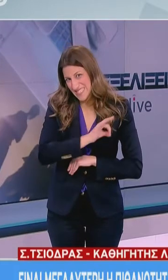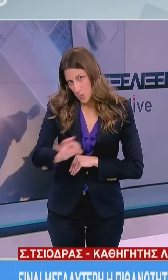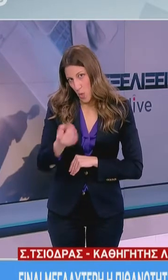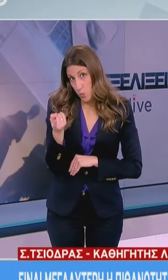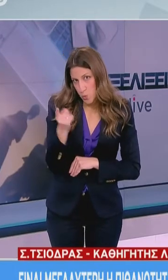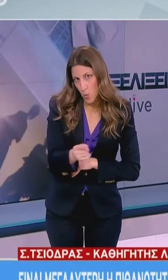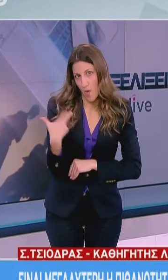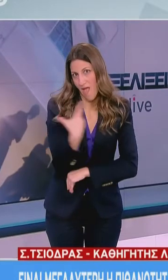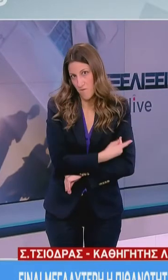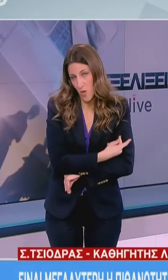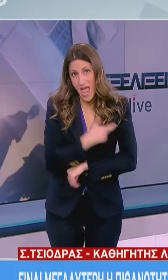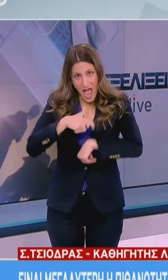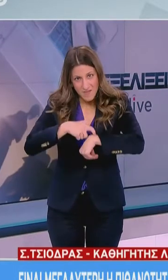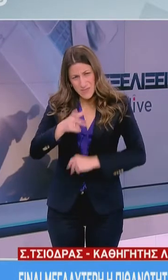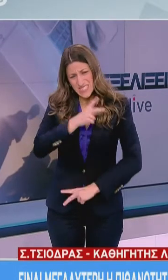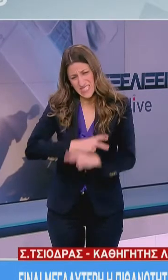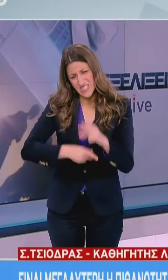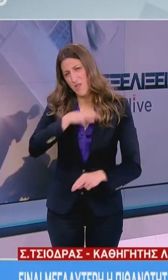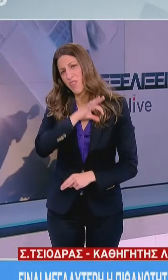αυτό είναι το μέλλον, δεν μπορώ να το πω με σιγουριά.